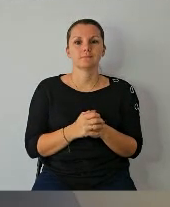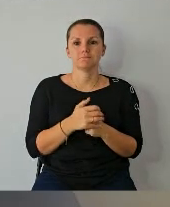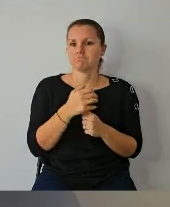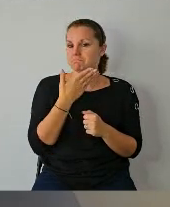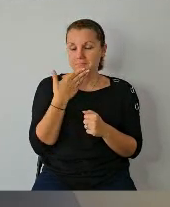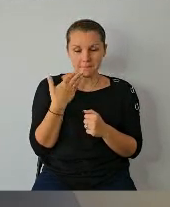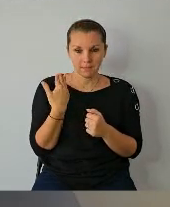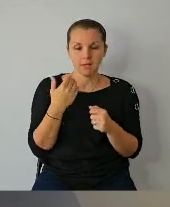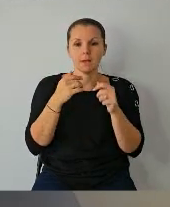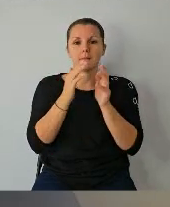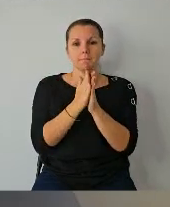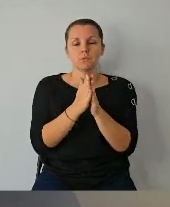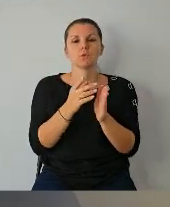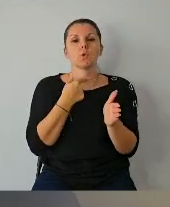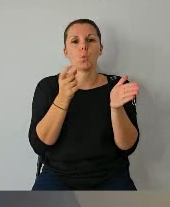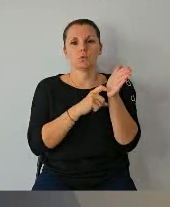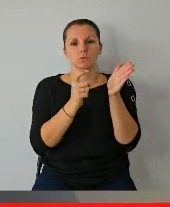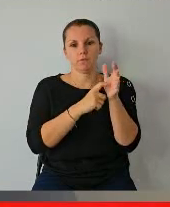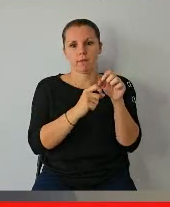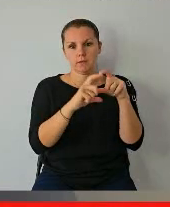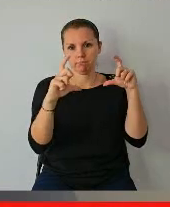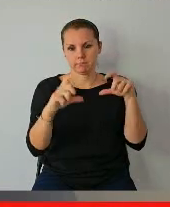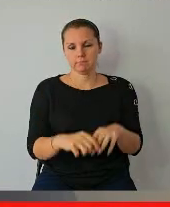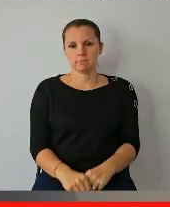Nie widzę. Bardzo proszę o głosowanie.